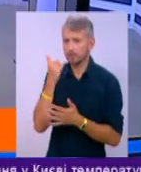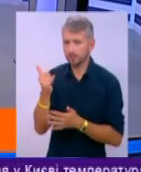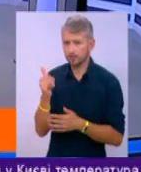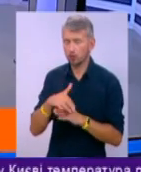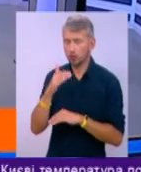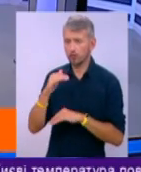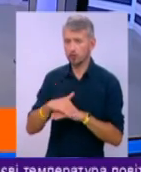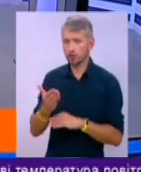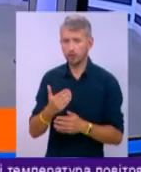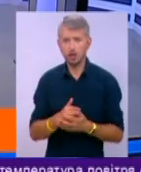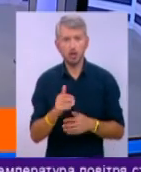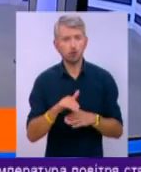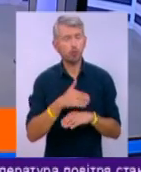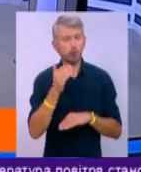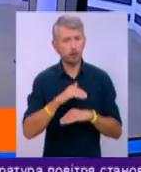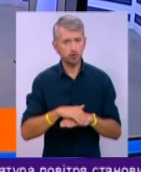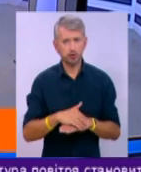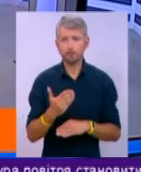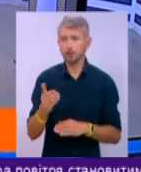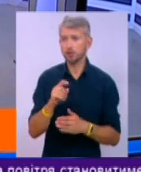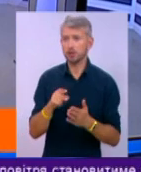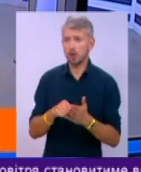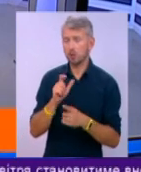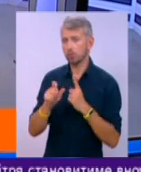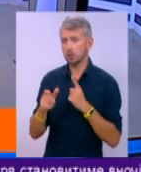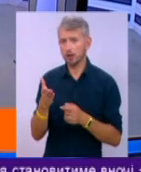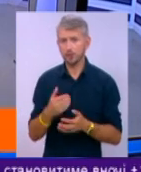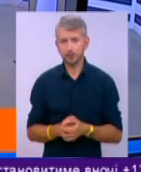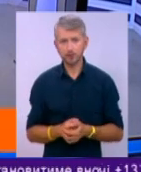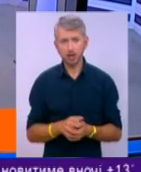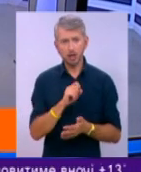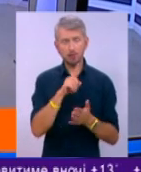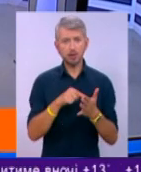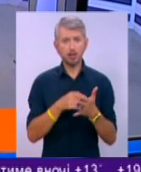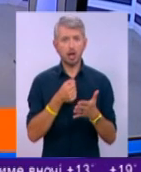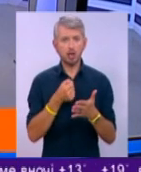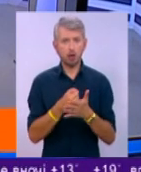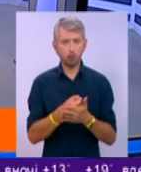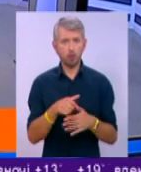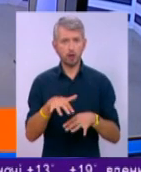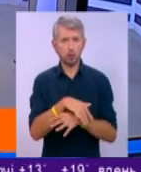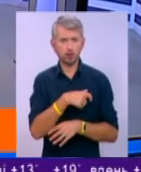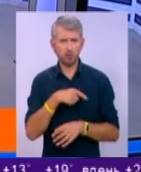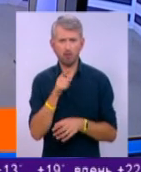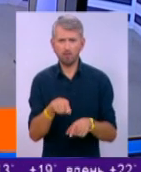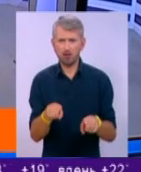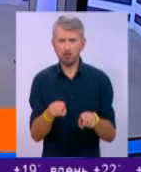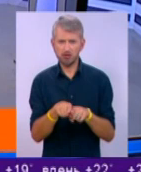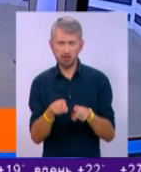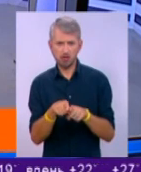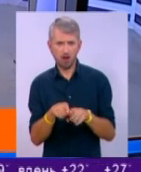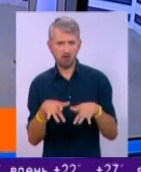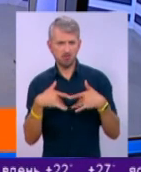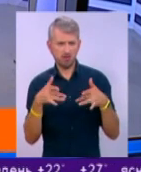вам. Доброго вечора. Прошу, ваше питання, коментар. Питання до народного депутата. Він так зневажливо каже, що